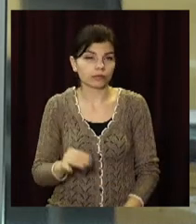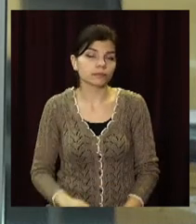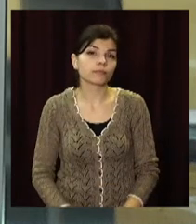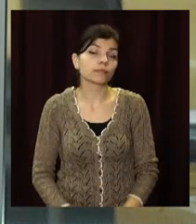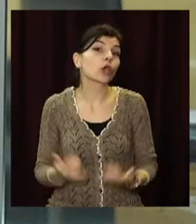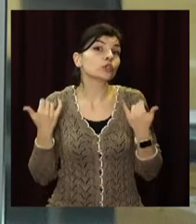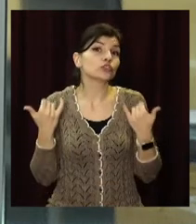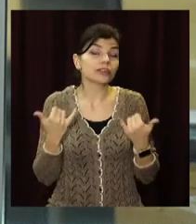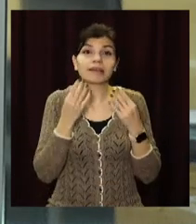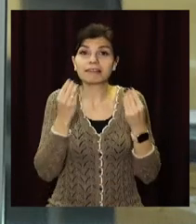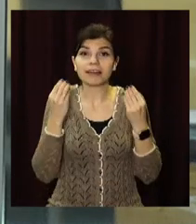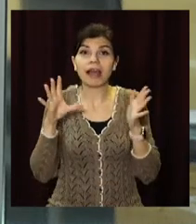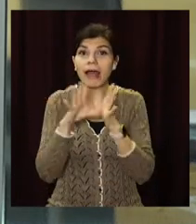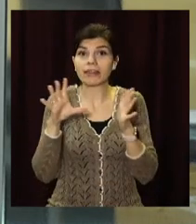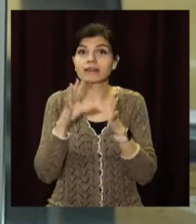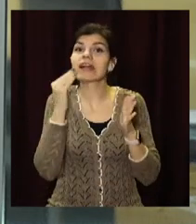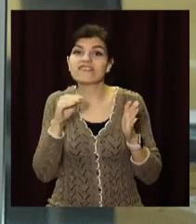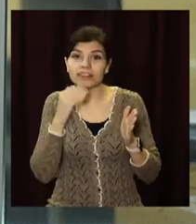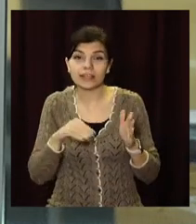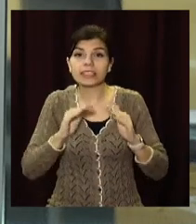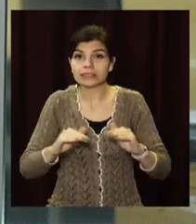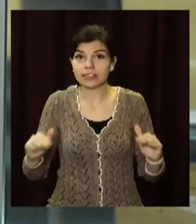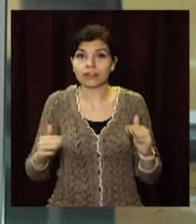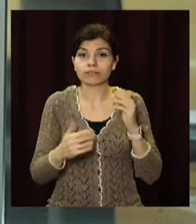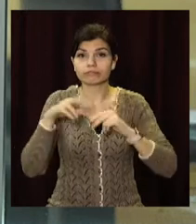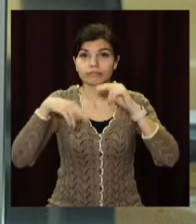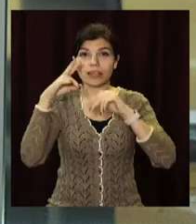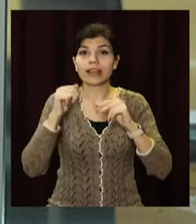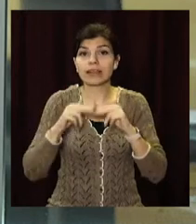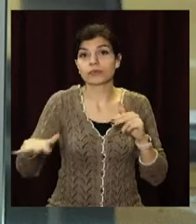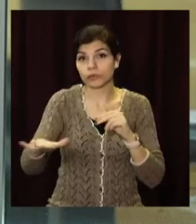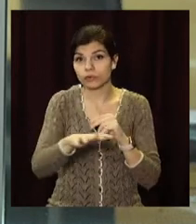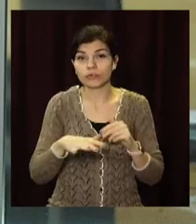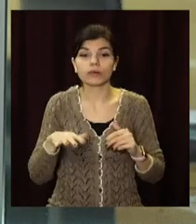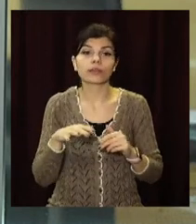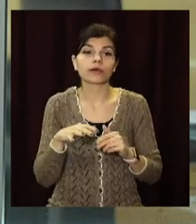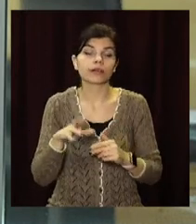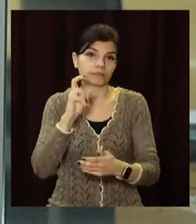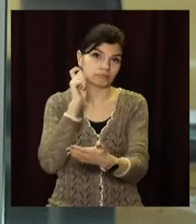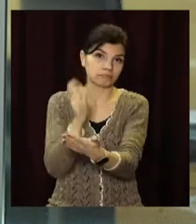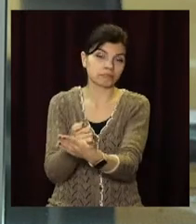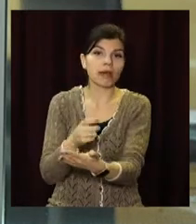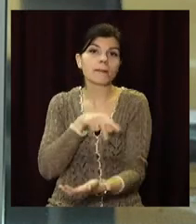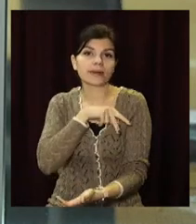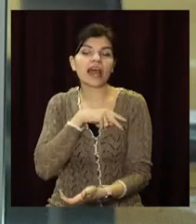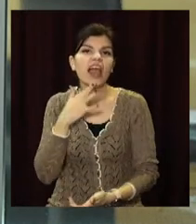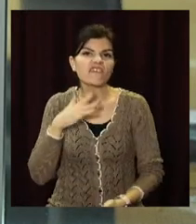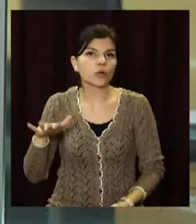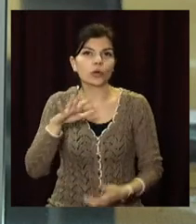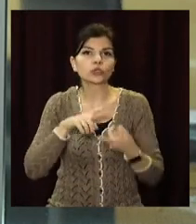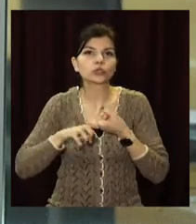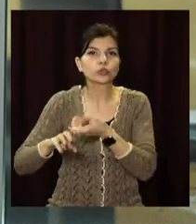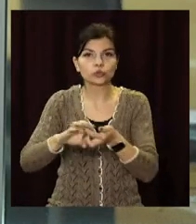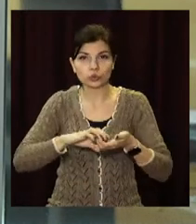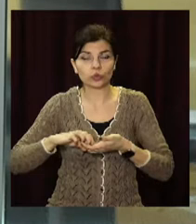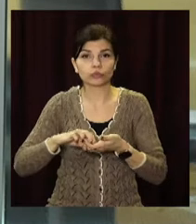Сучасний, яскравий, енергоефективний. Дитячий садок, збудований на Дніпропетровщині, найменували на престижну премію Європейського Союзу.